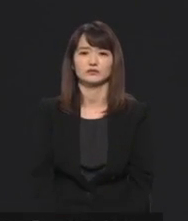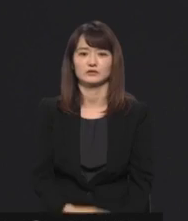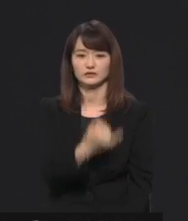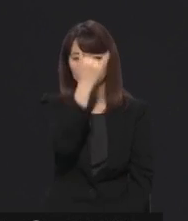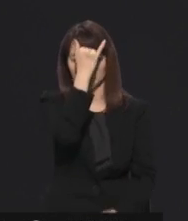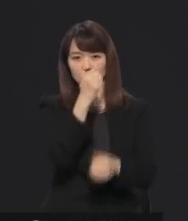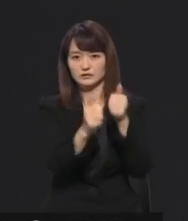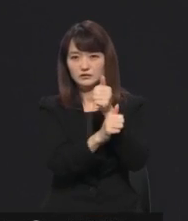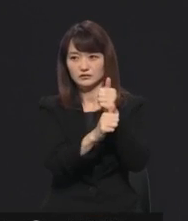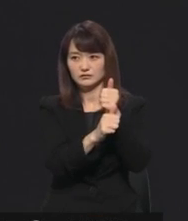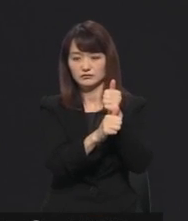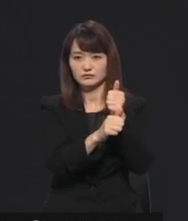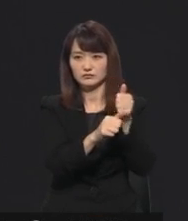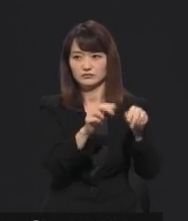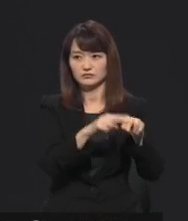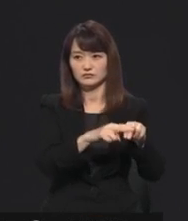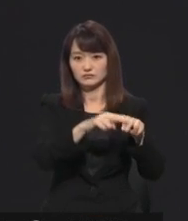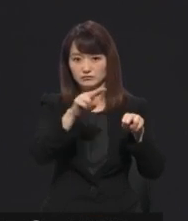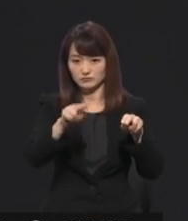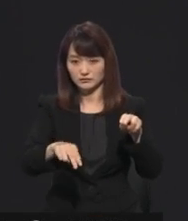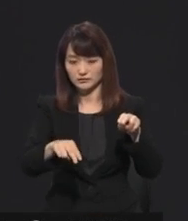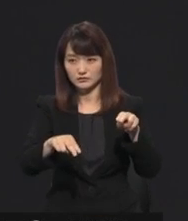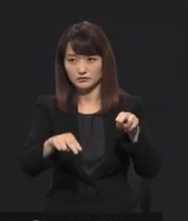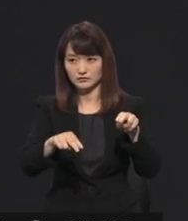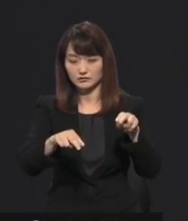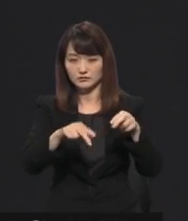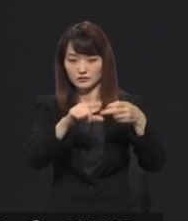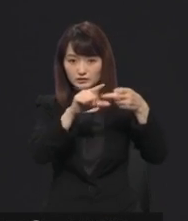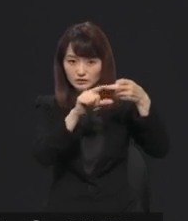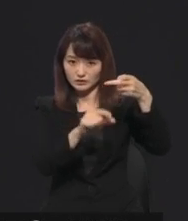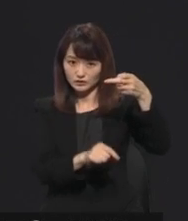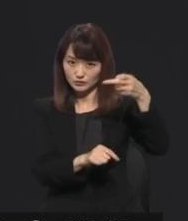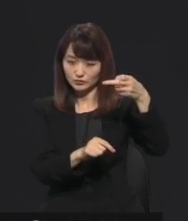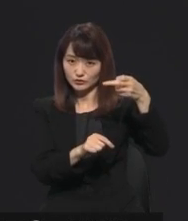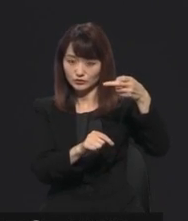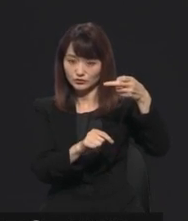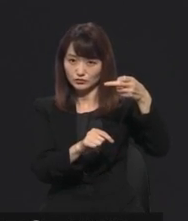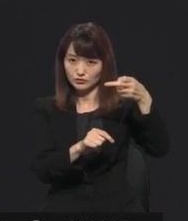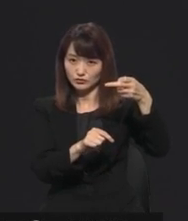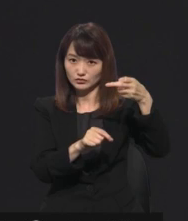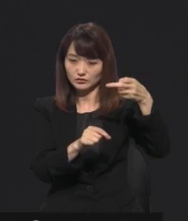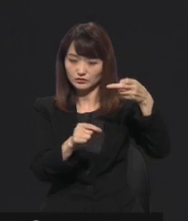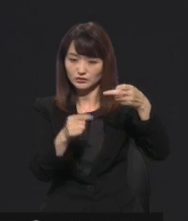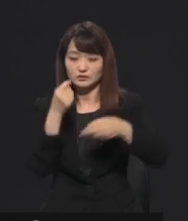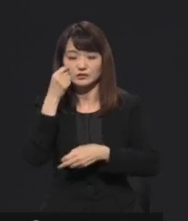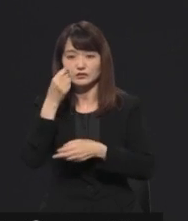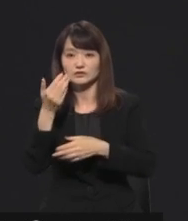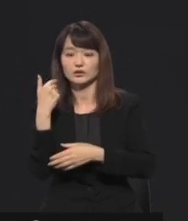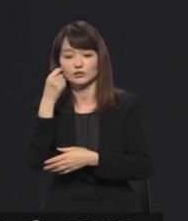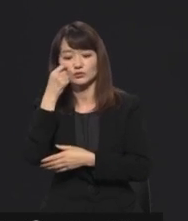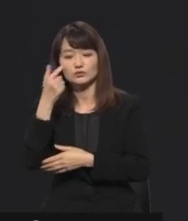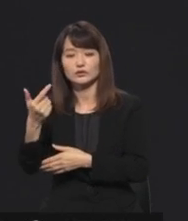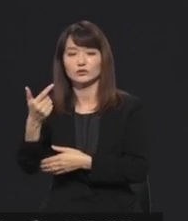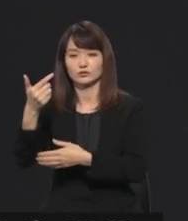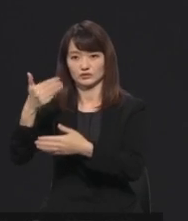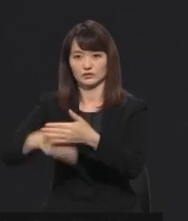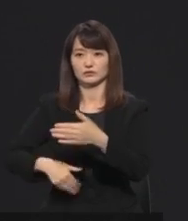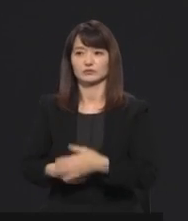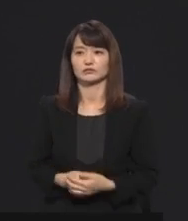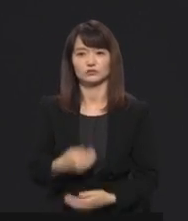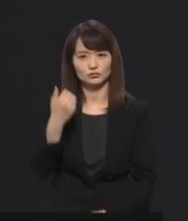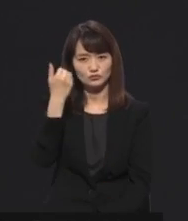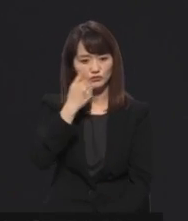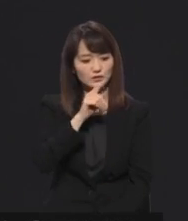는 12월까지 물어 나면 시간이 꽤 있는데 어쨌거나 그 중간에 유림이 돌아가고 있거든요 그게 여기에 누군가가 얘기하는 것과 만